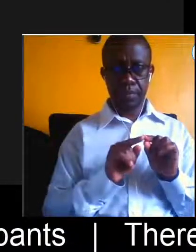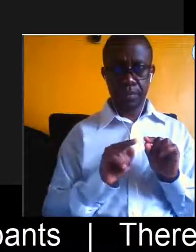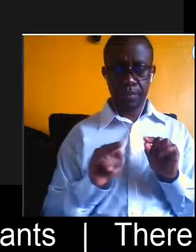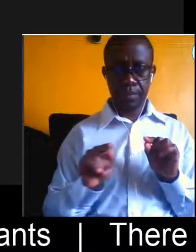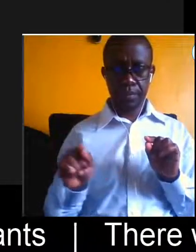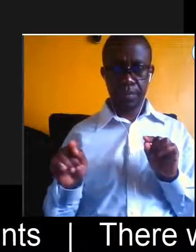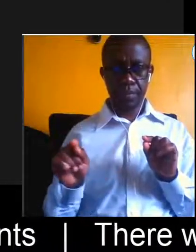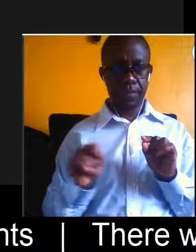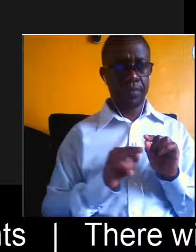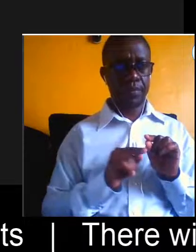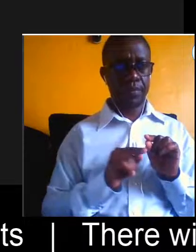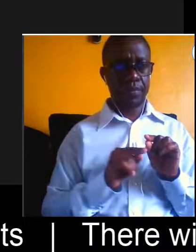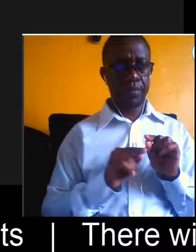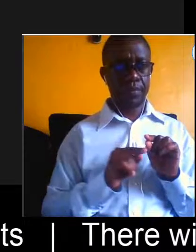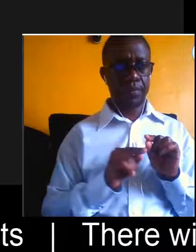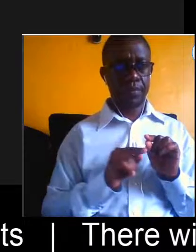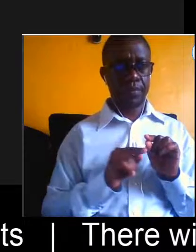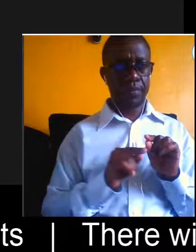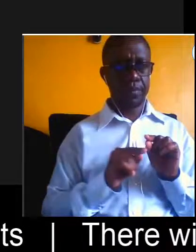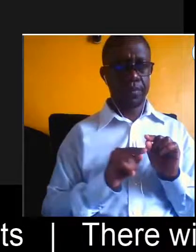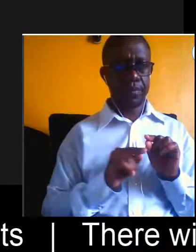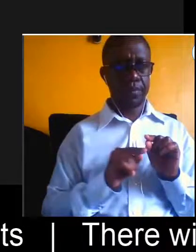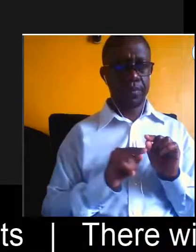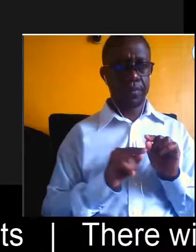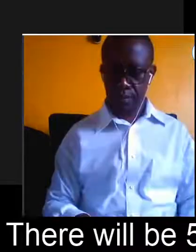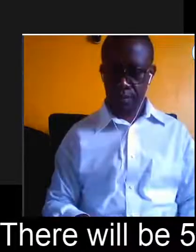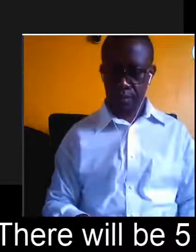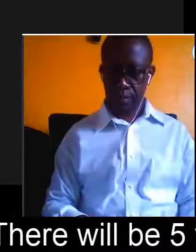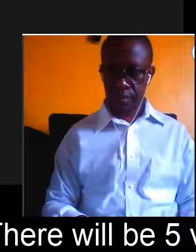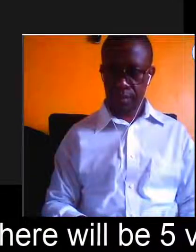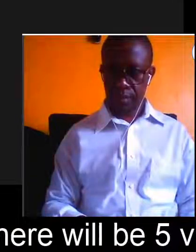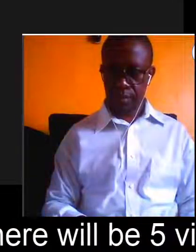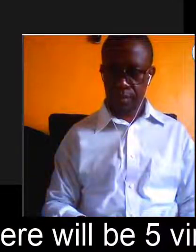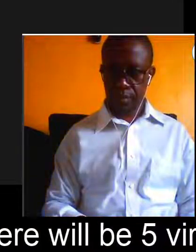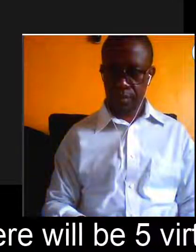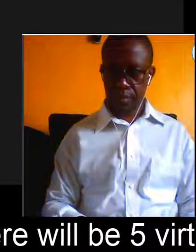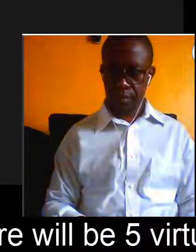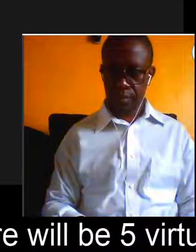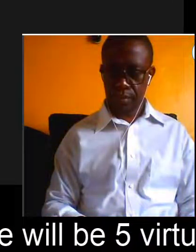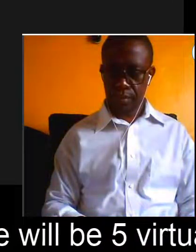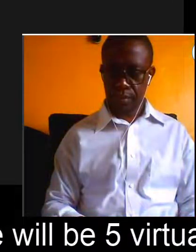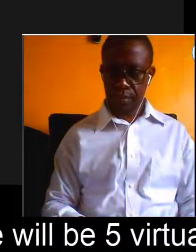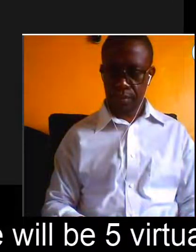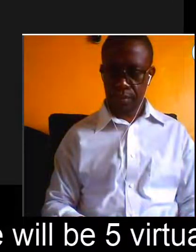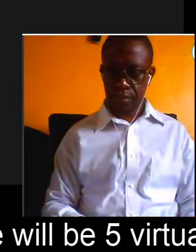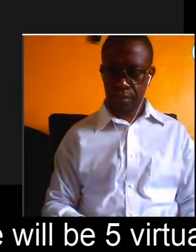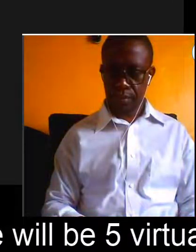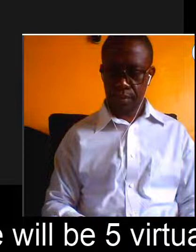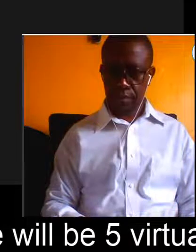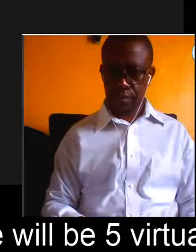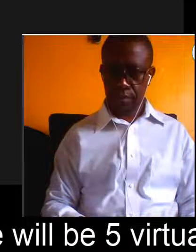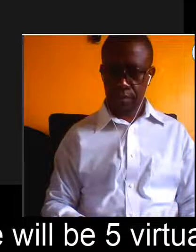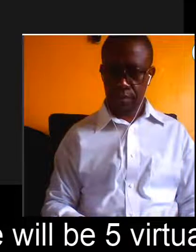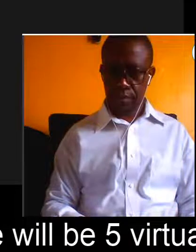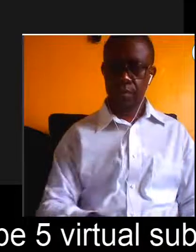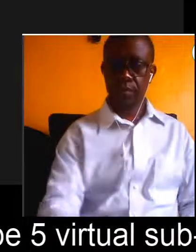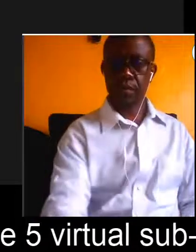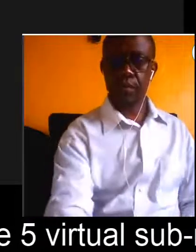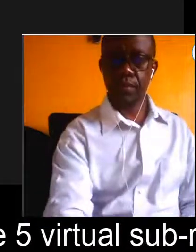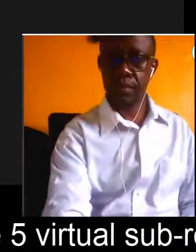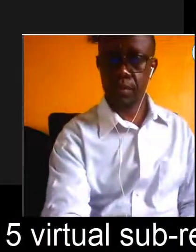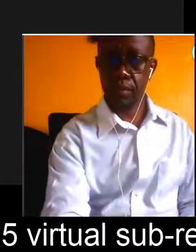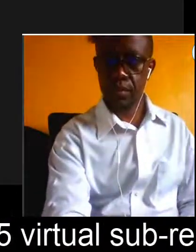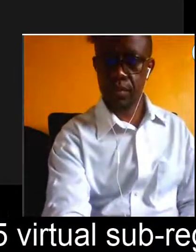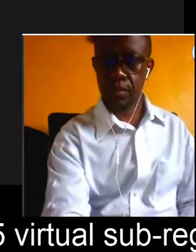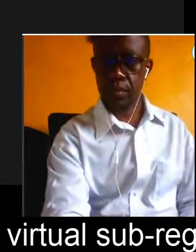L'abus de drogue. Le fait que beaucoup de jeunes actuellement n'ont pas de travail, et que les enfants actuellement n'ont pas de quoi manger, on a compris